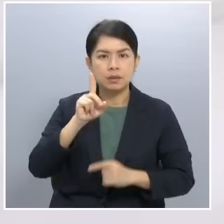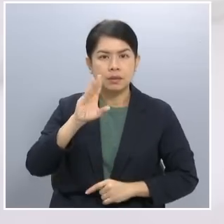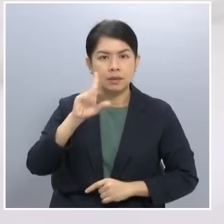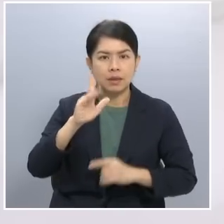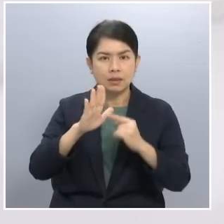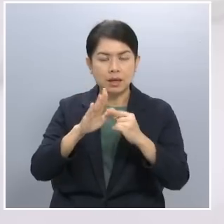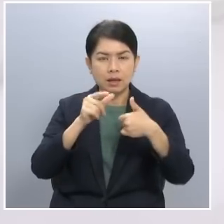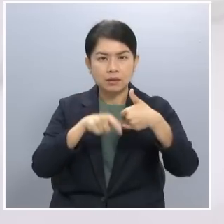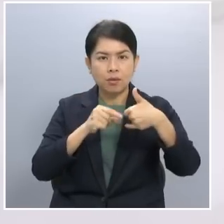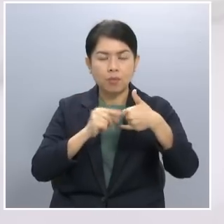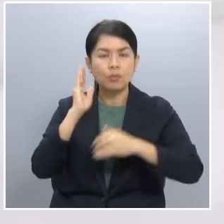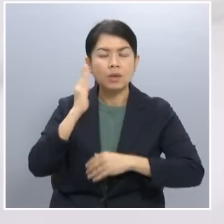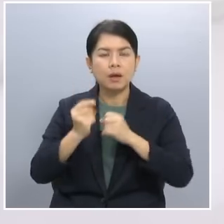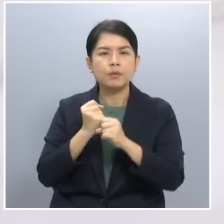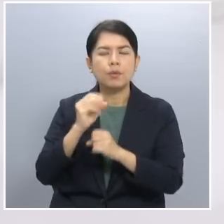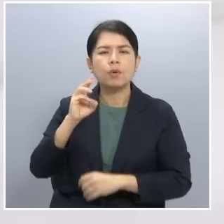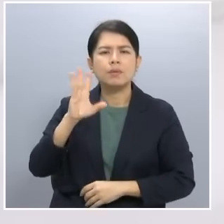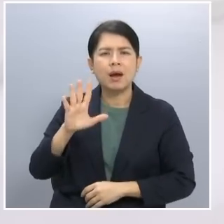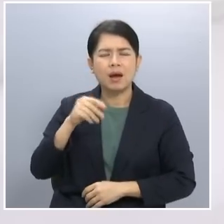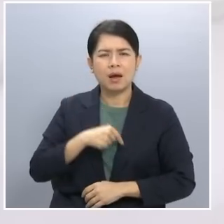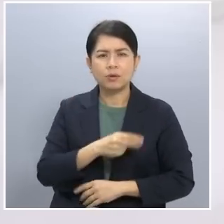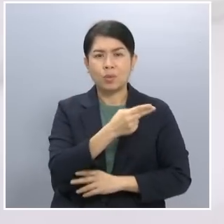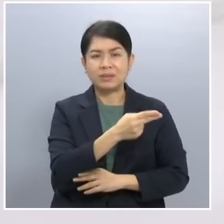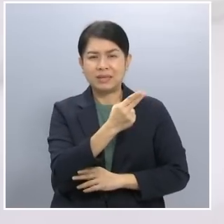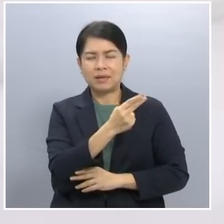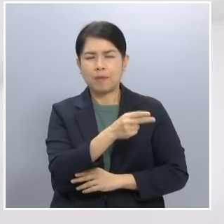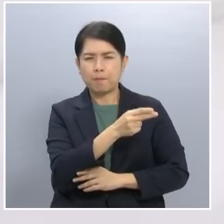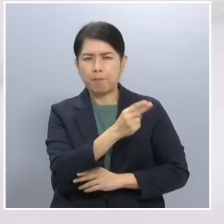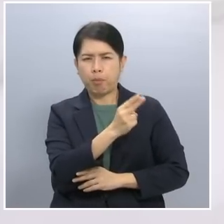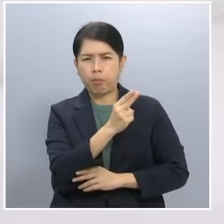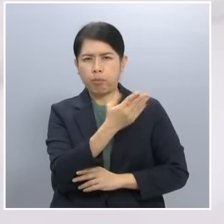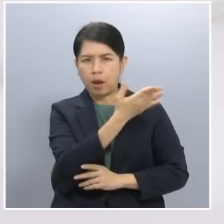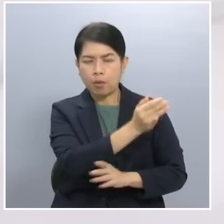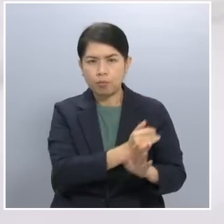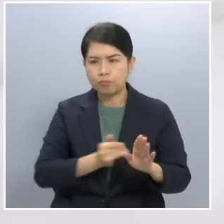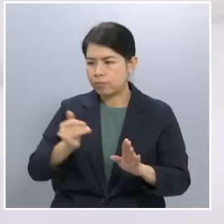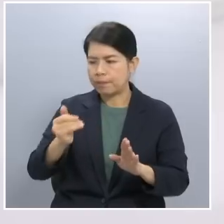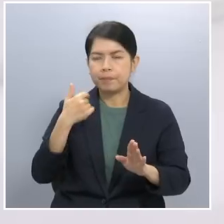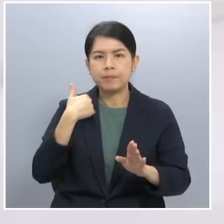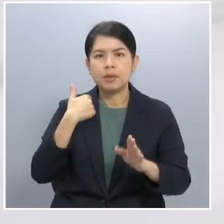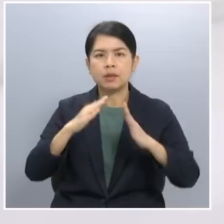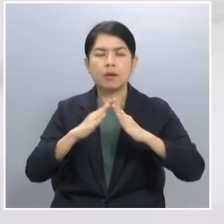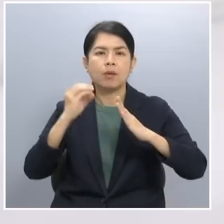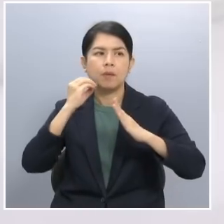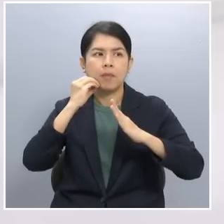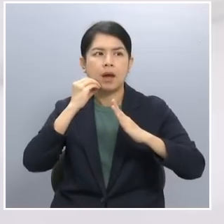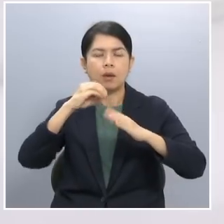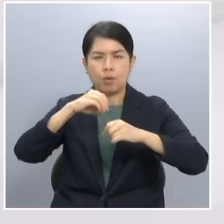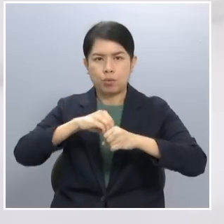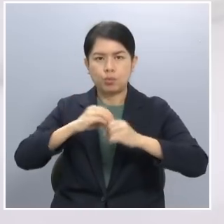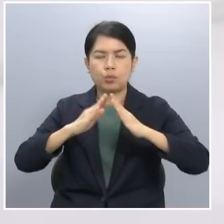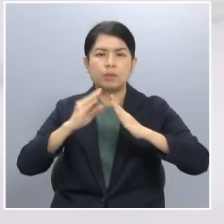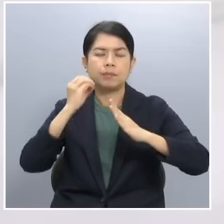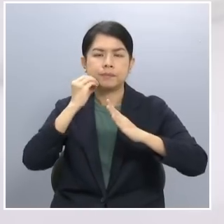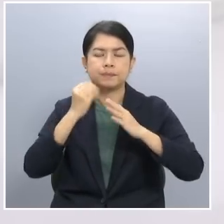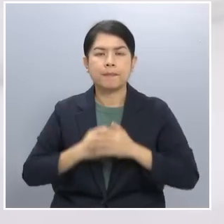ตุนะครับคือหลังจากก่อเหตุแล้วก็เดินหันหลังกลับเดินเข้าบ้านแล้วปิดประตูขังตัวเองอยู่ในนั้นนะฮะขณะ